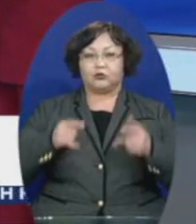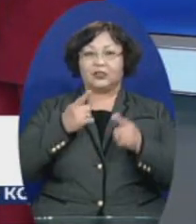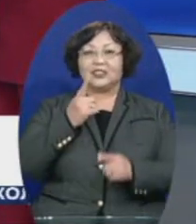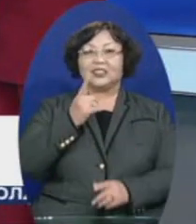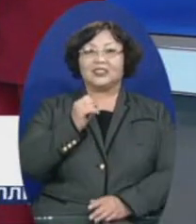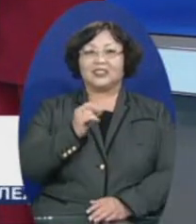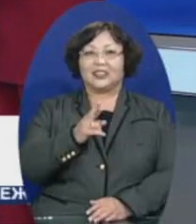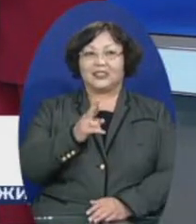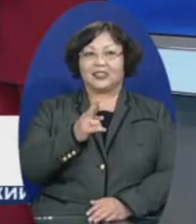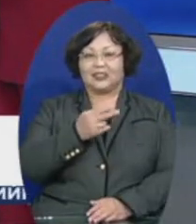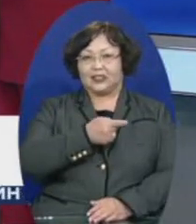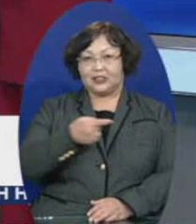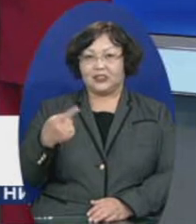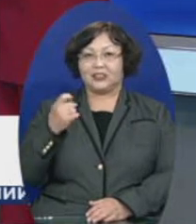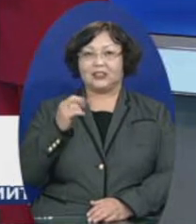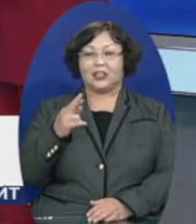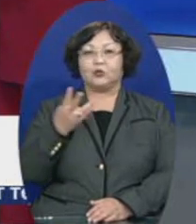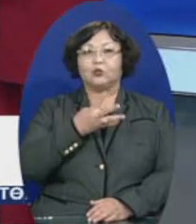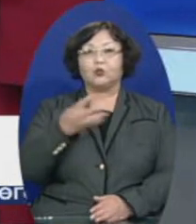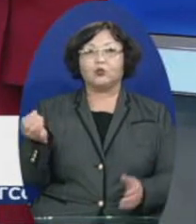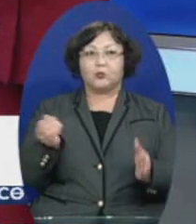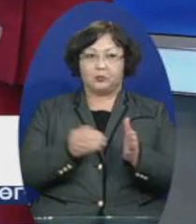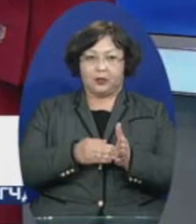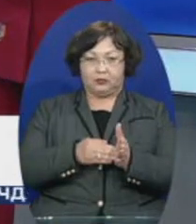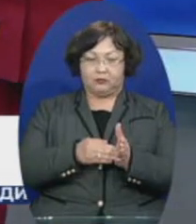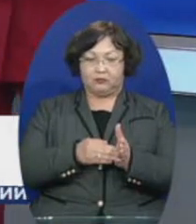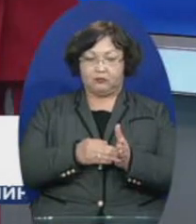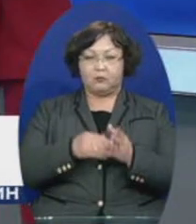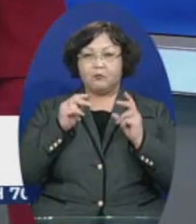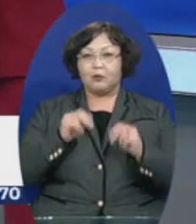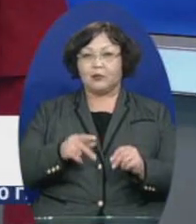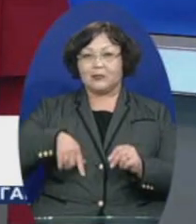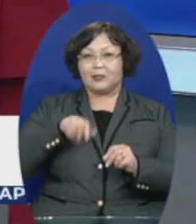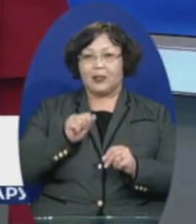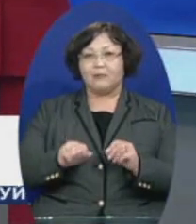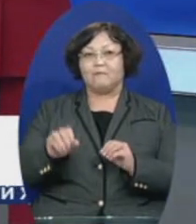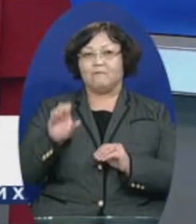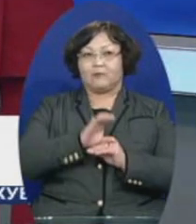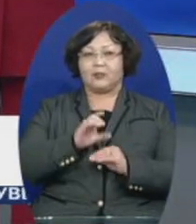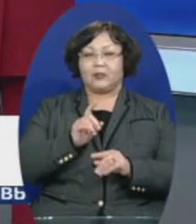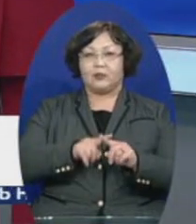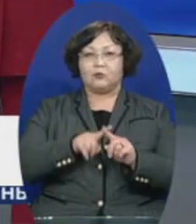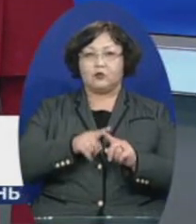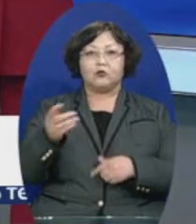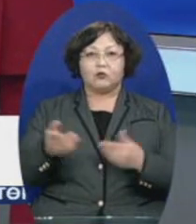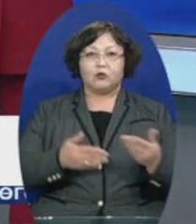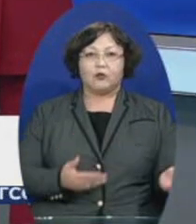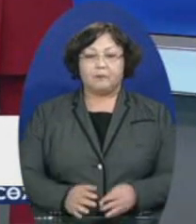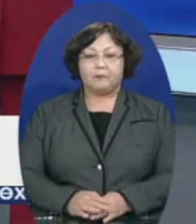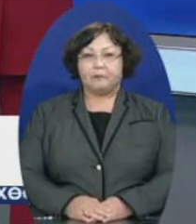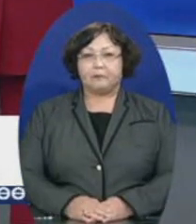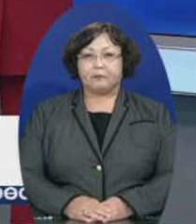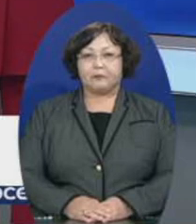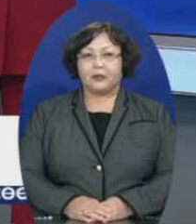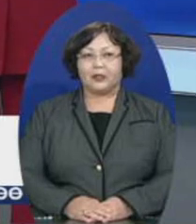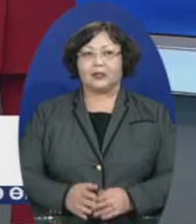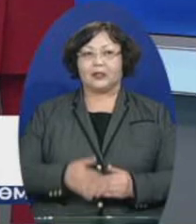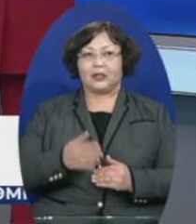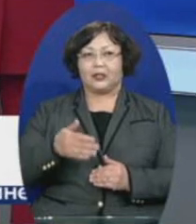саяас 1 сая 400 мянгад хүрэх гих мэт энэхүү өөрчлөлтүүд бий болох юм аа. За